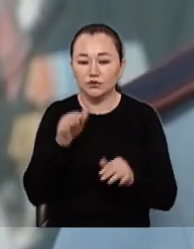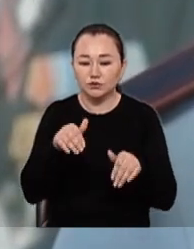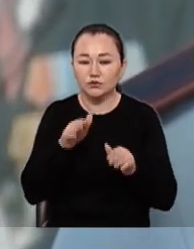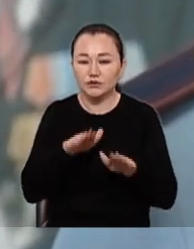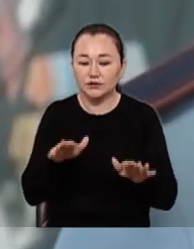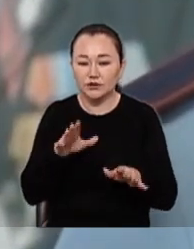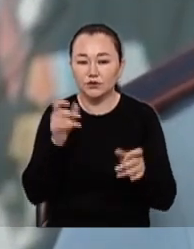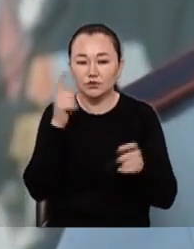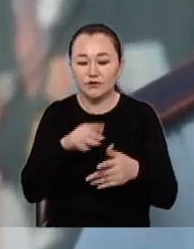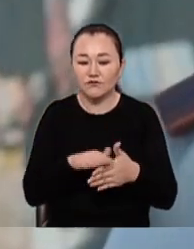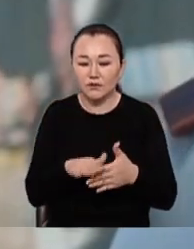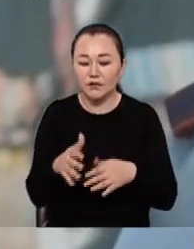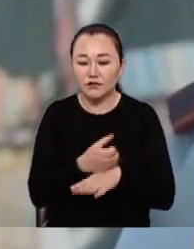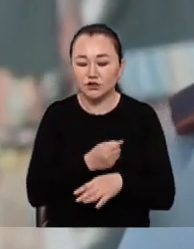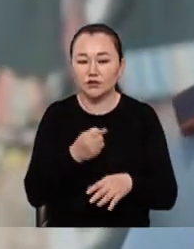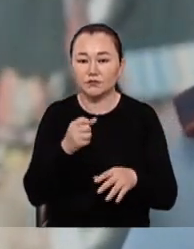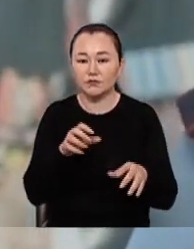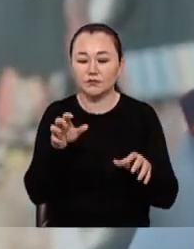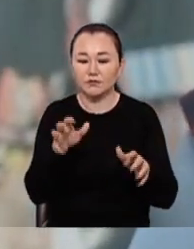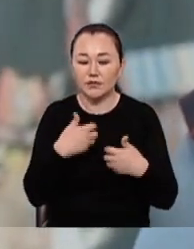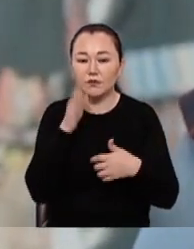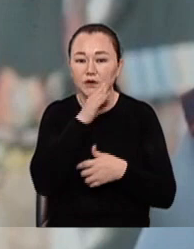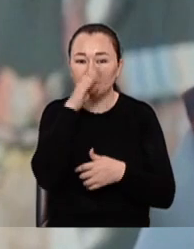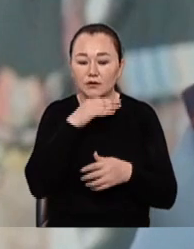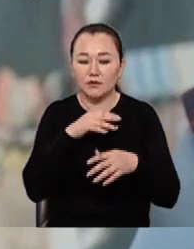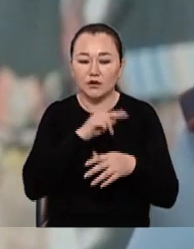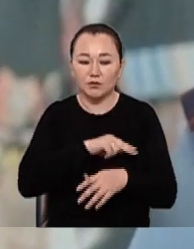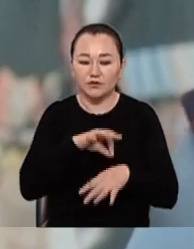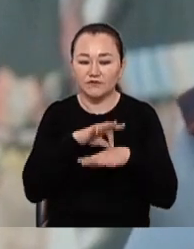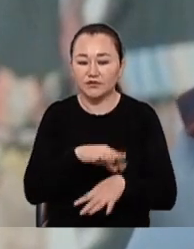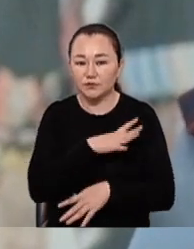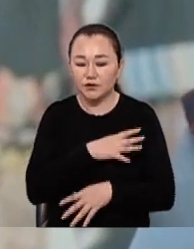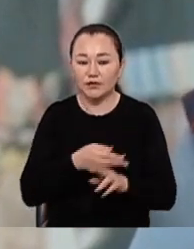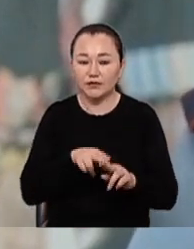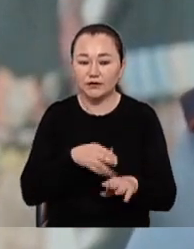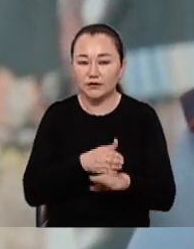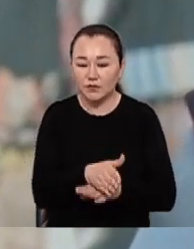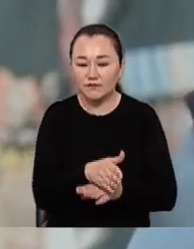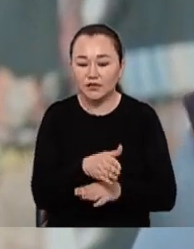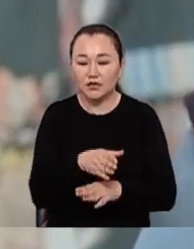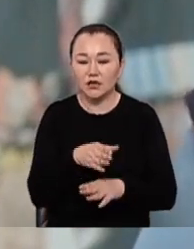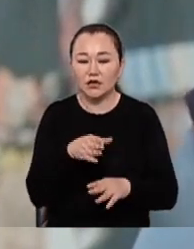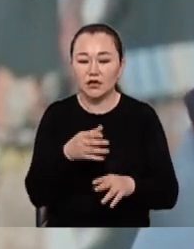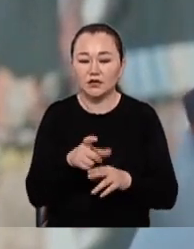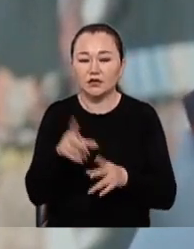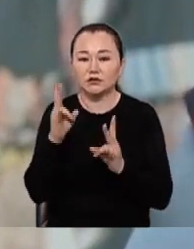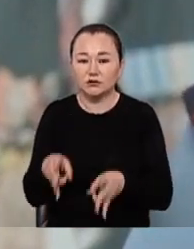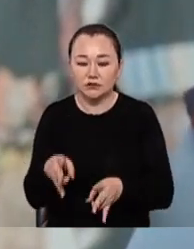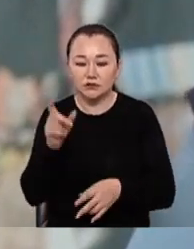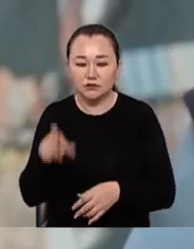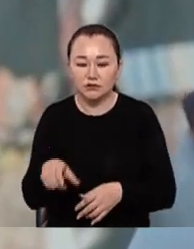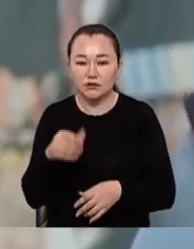студенттер анықталып, ішке жеткізіліп, ата-аналарымен жұмыс жүргізілді. Бұл бағытта енді бана